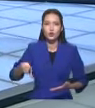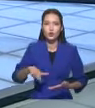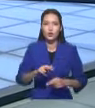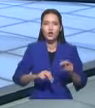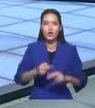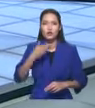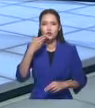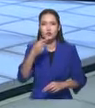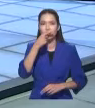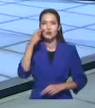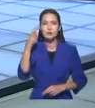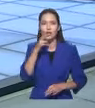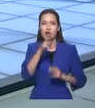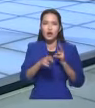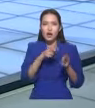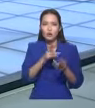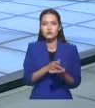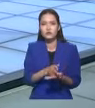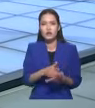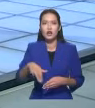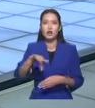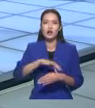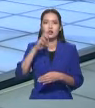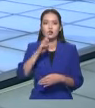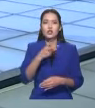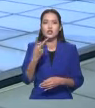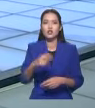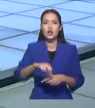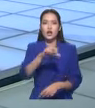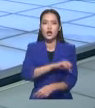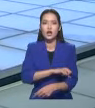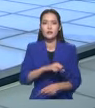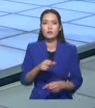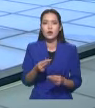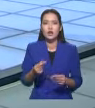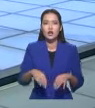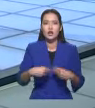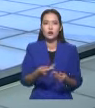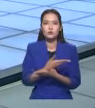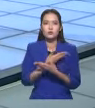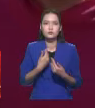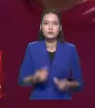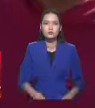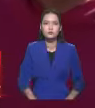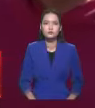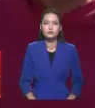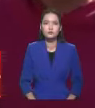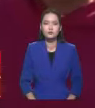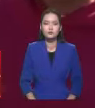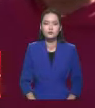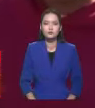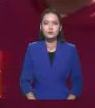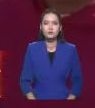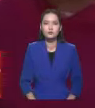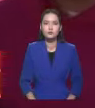сұрап, былтырдан бері арызданып келеді. Бірақ қала билігі бар жоғы 200 метр жолға қаржы бөлмей отыр. Қақып кете